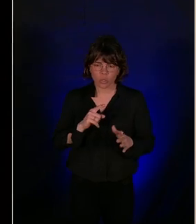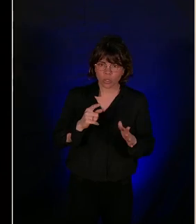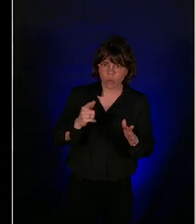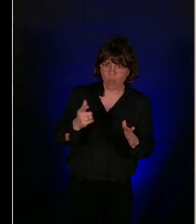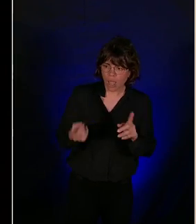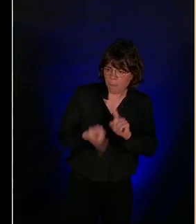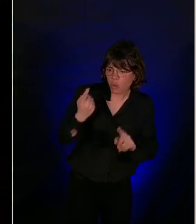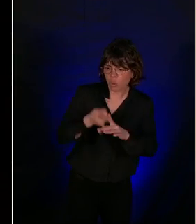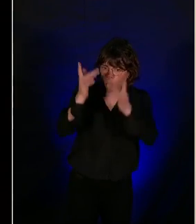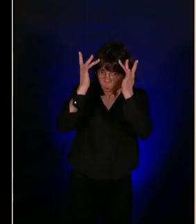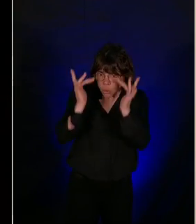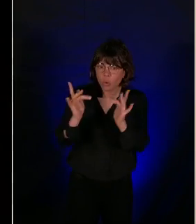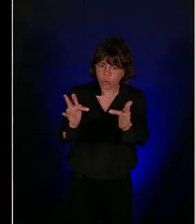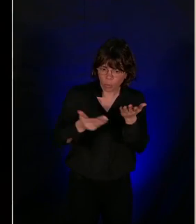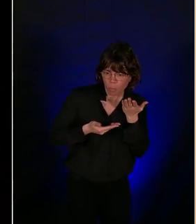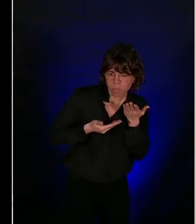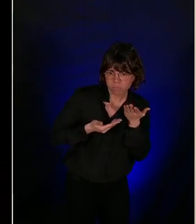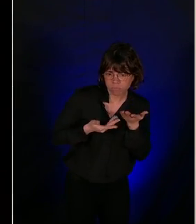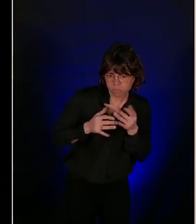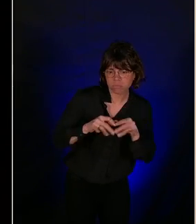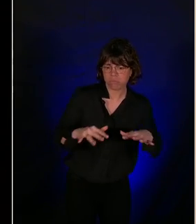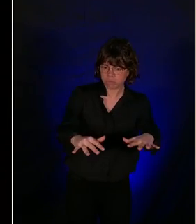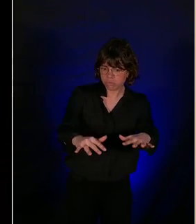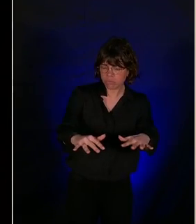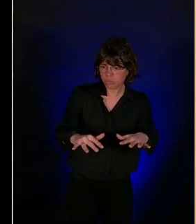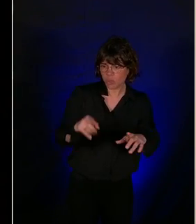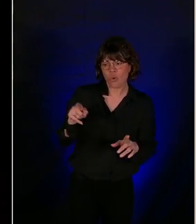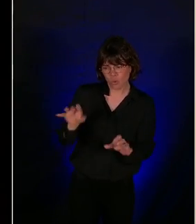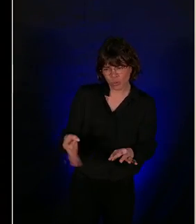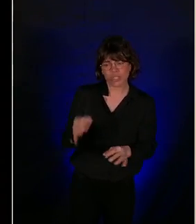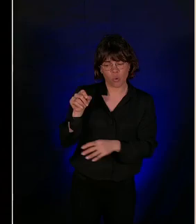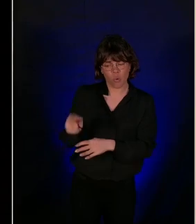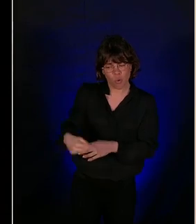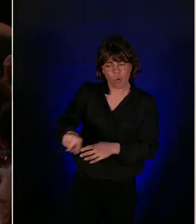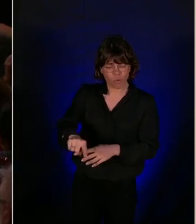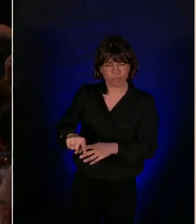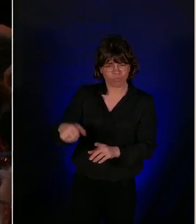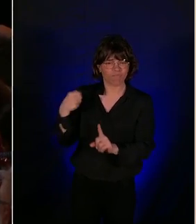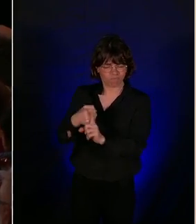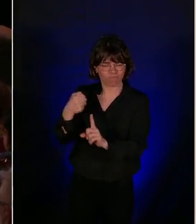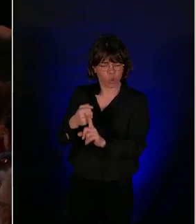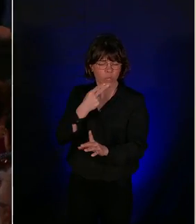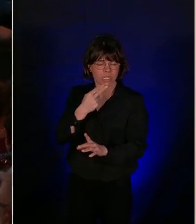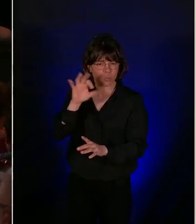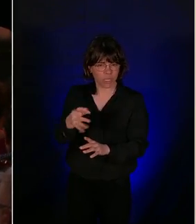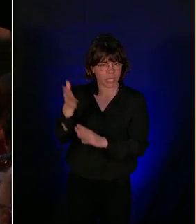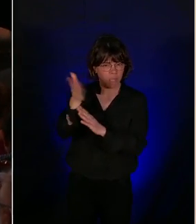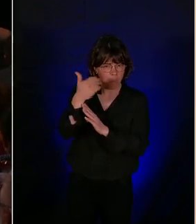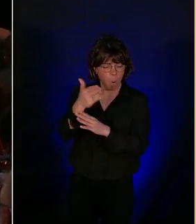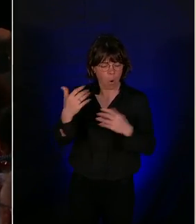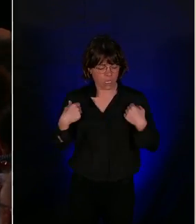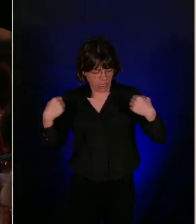nécessité de la culture dans ce combat là parce qu'évidemment que eux aussi l'utilisent la copine évoquait des drapeaux ou des